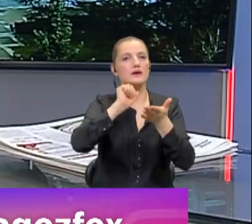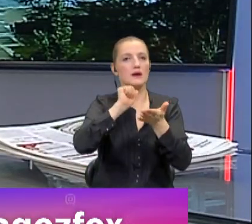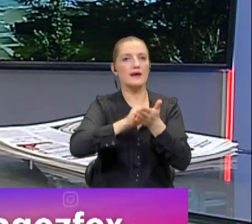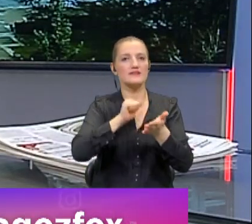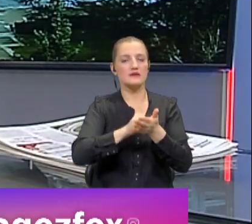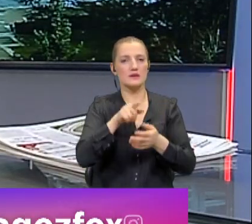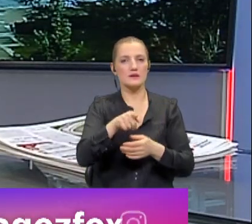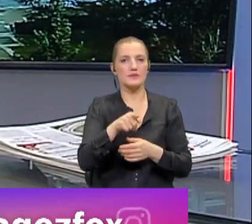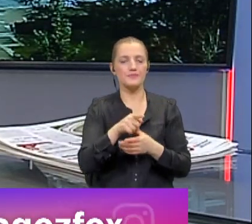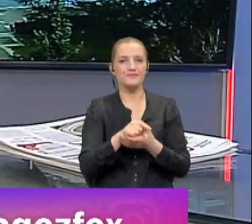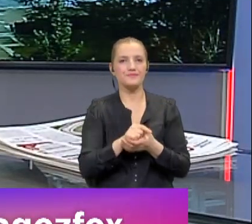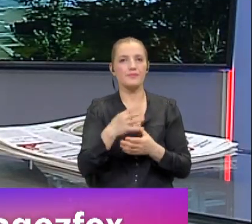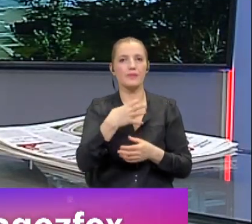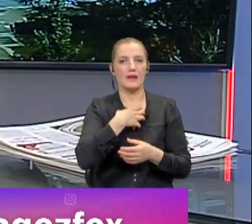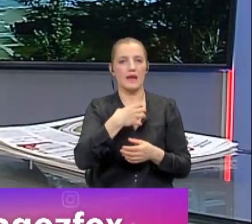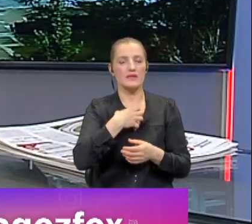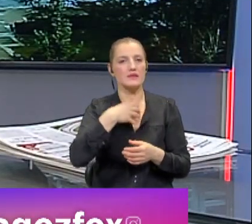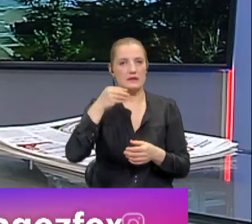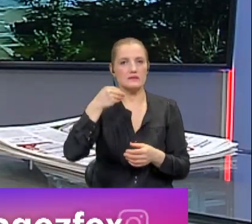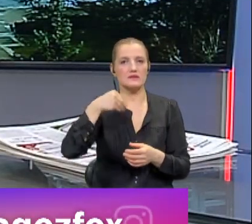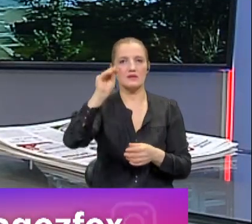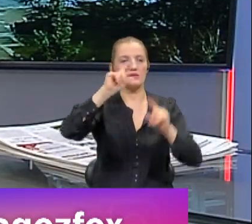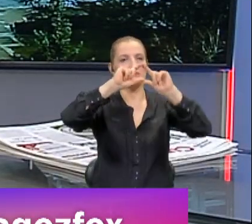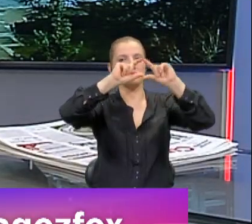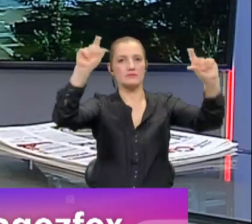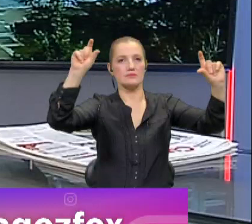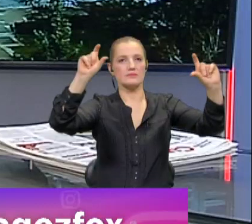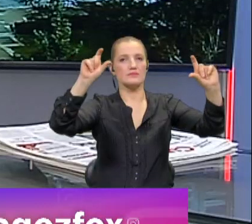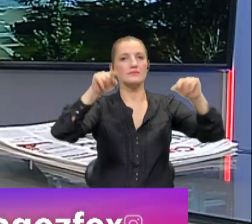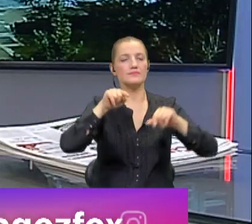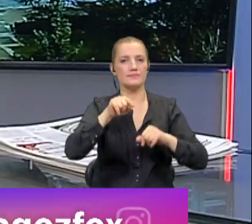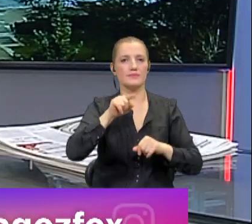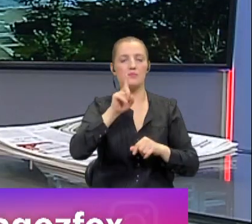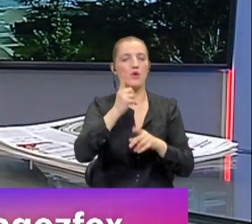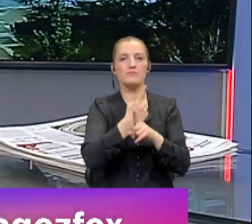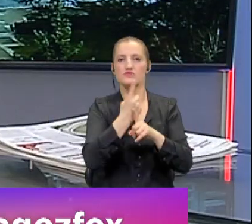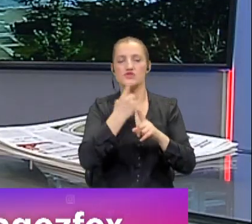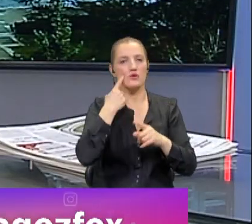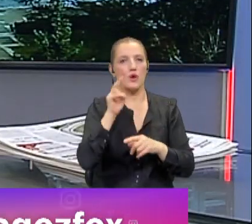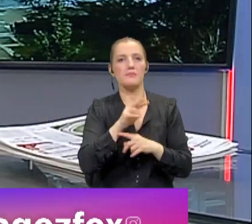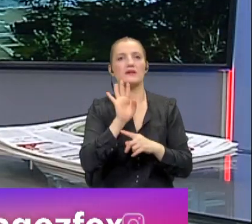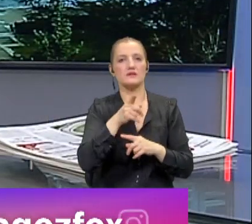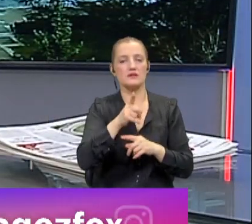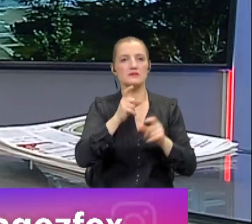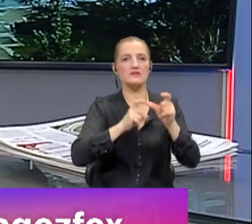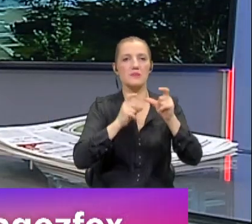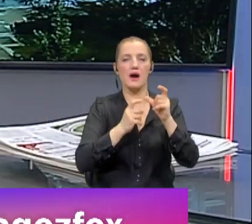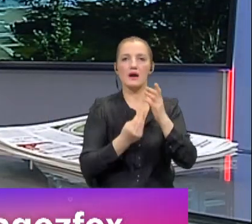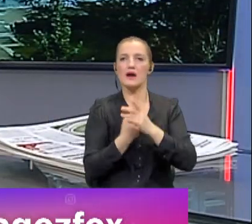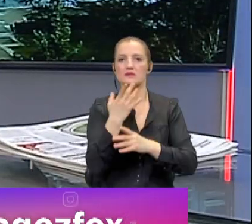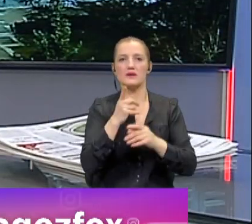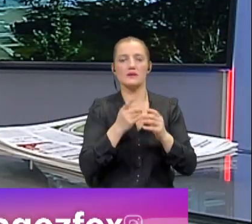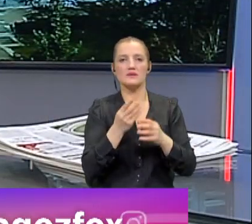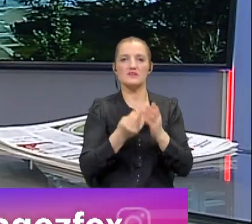gazetenin böyle kendisini sattığı manşetini ilk sayfasında böyle bir şey göremezsiniz Kardelen Bir Sabah gazetesini